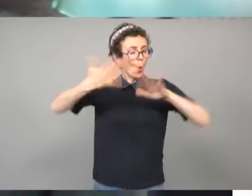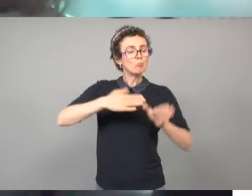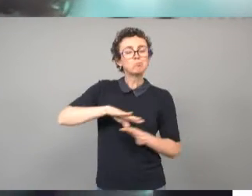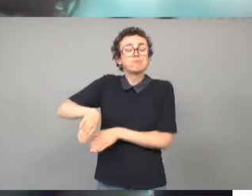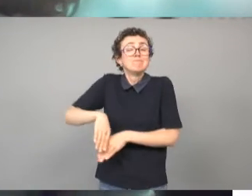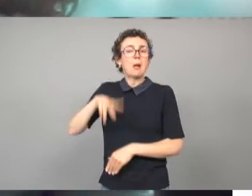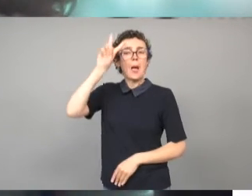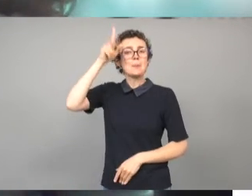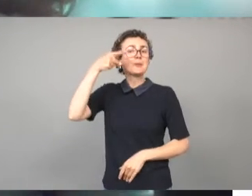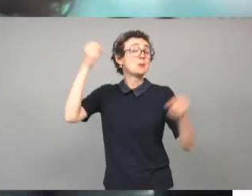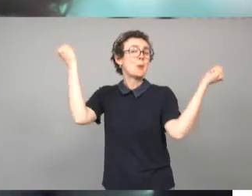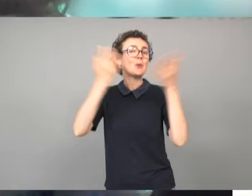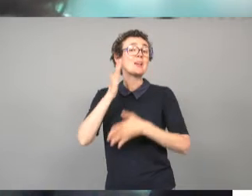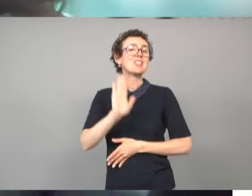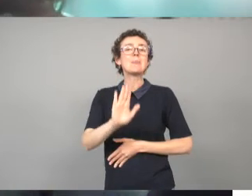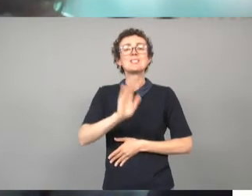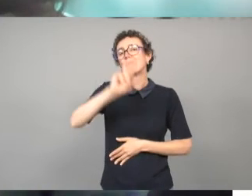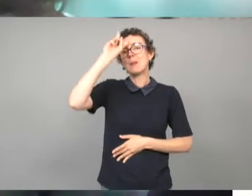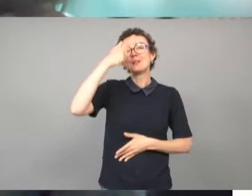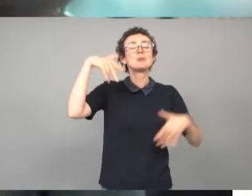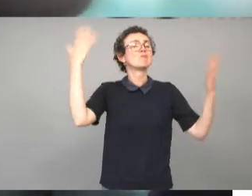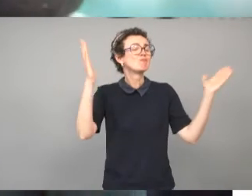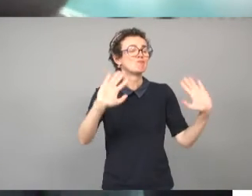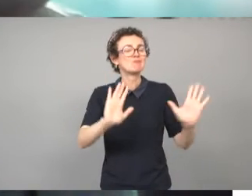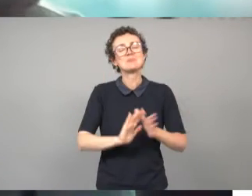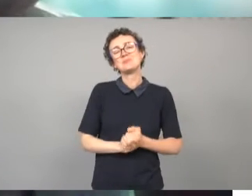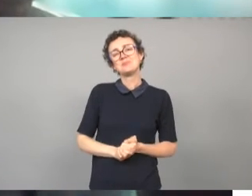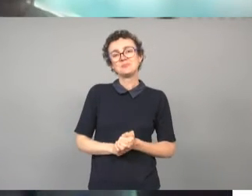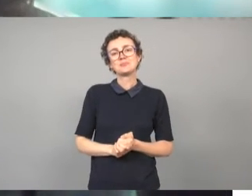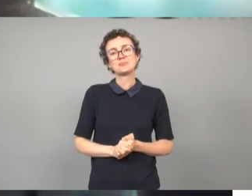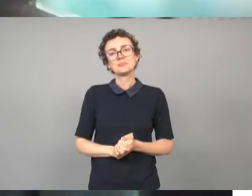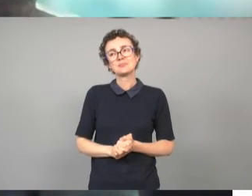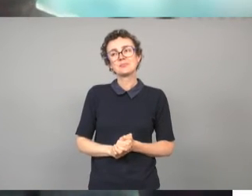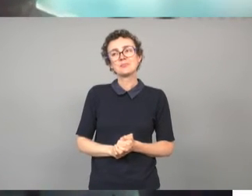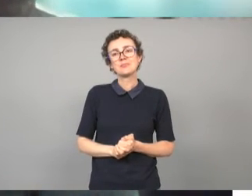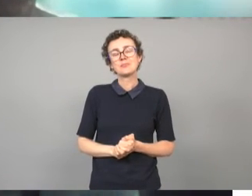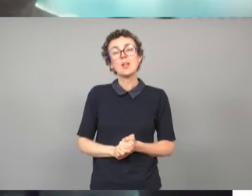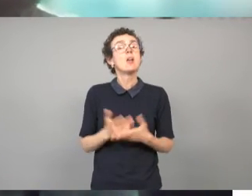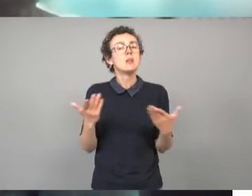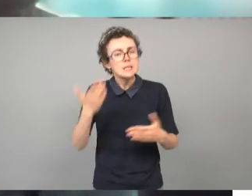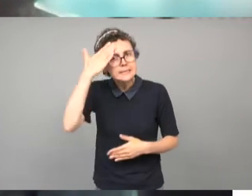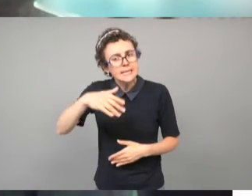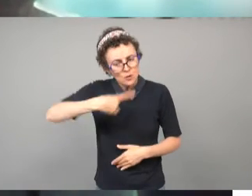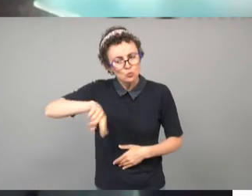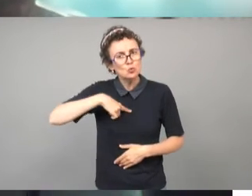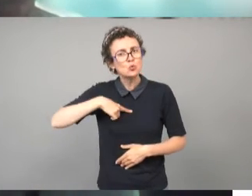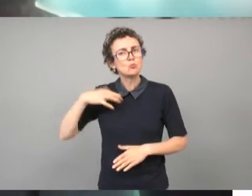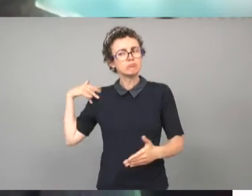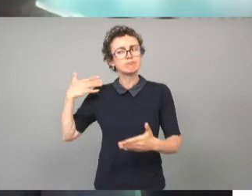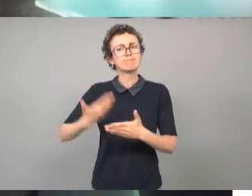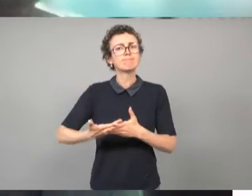celle-ci, Monsieur le Président, Monsieur le Vice-président, nous en redemandons. Vous connaissez les propositions que nous avons portées dans le